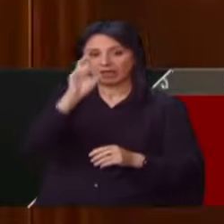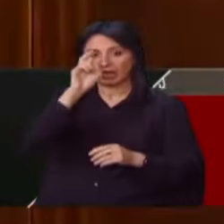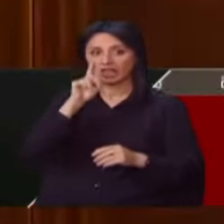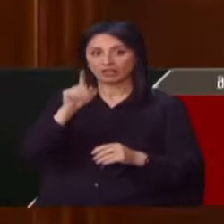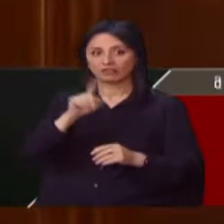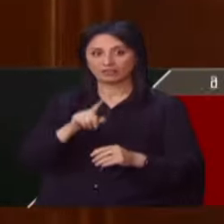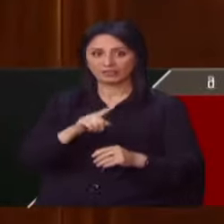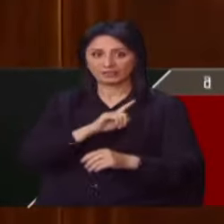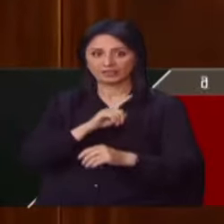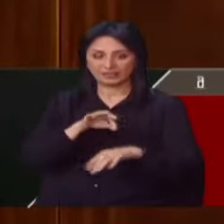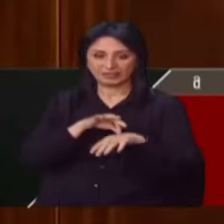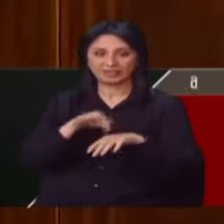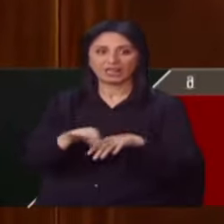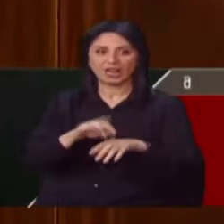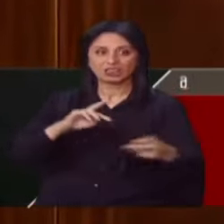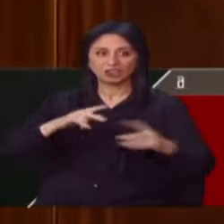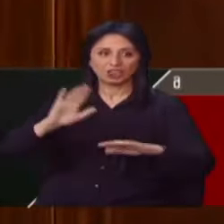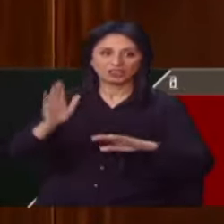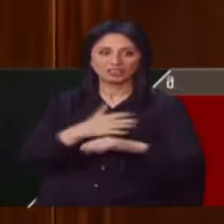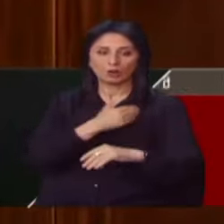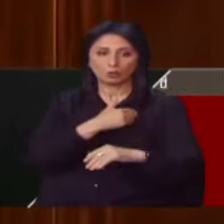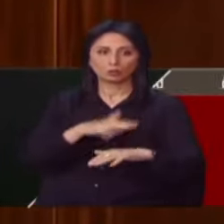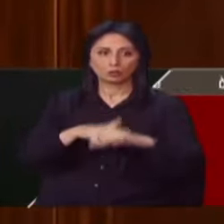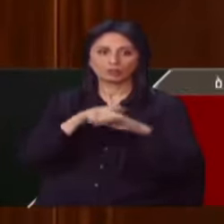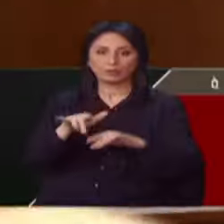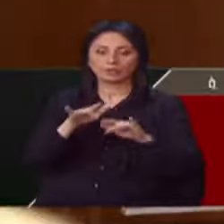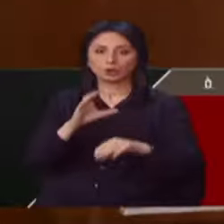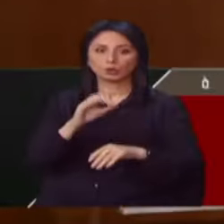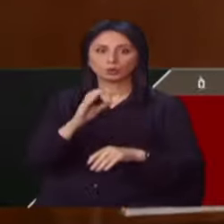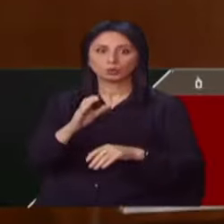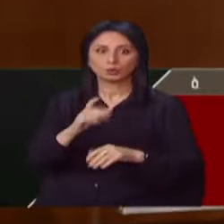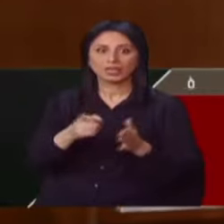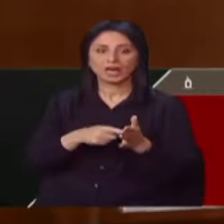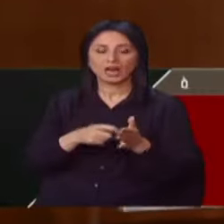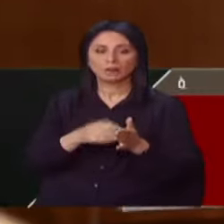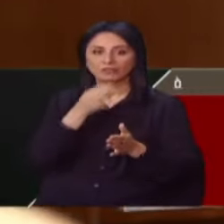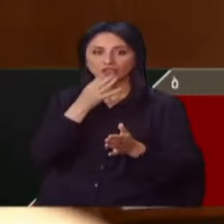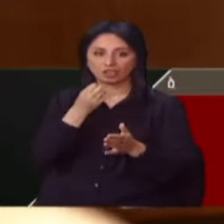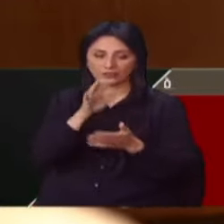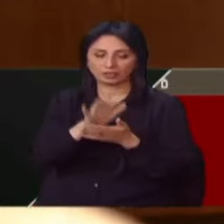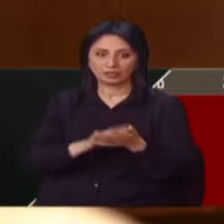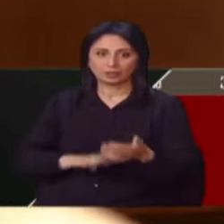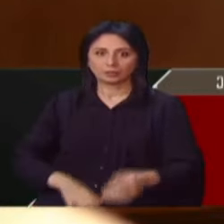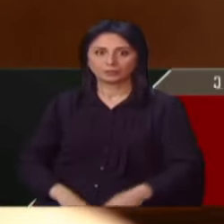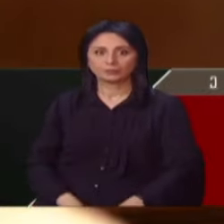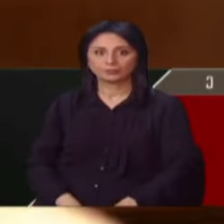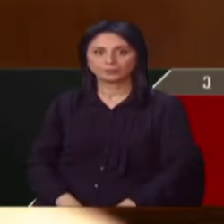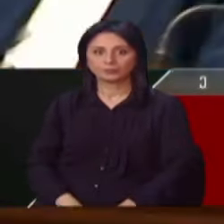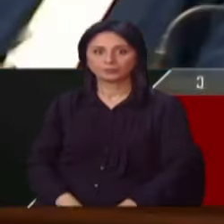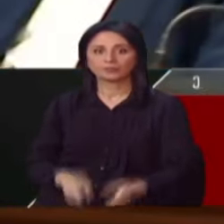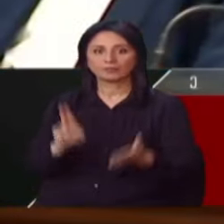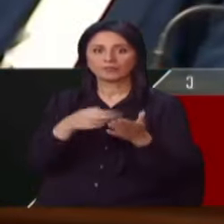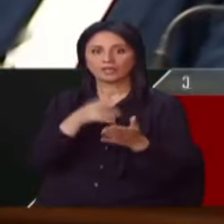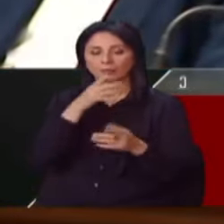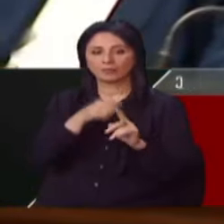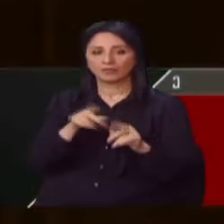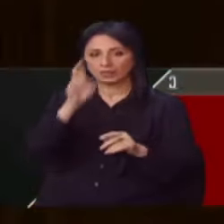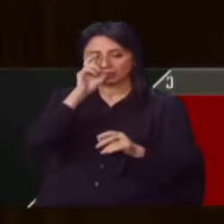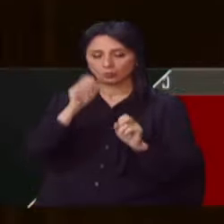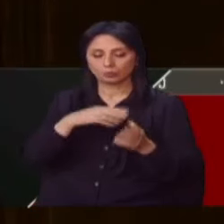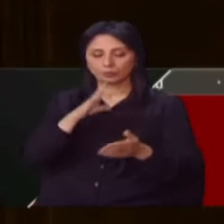ხელისუფლების ძალისმიერი გზით შეცვლა იყო. ამ საქმეზე სულში გამოძიება ჯერ კიდევ გრძელდება. Საანგარიშო პერიოდში